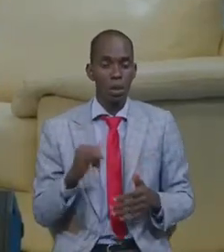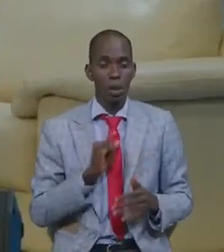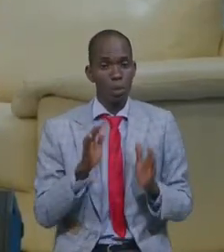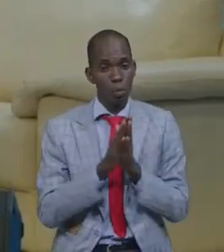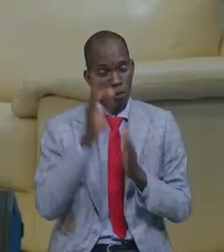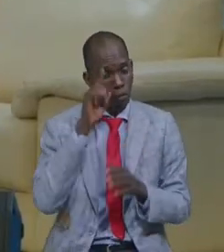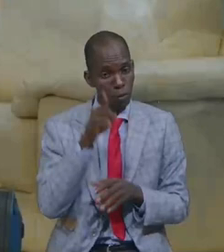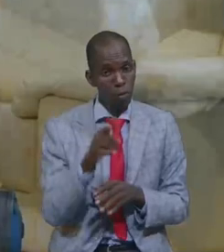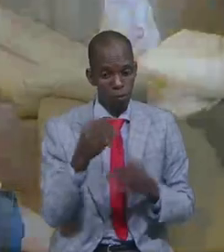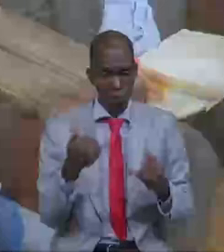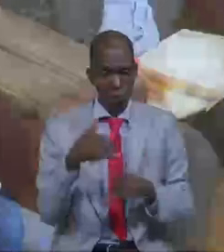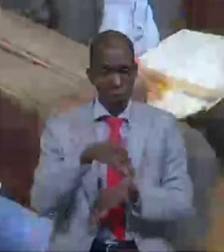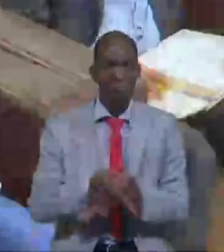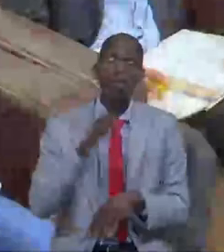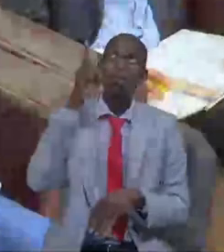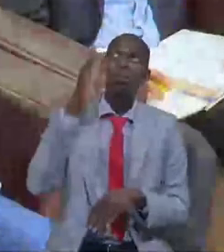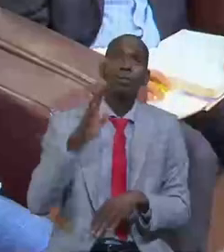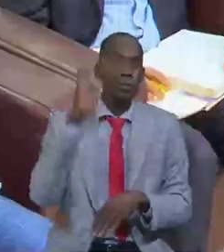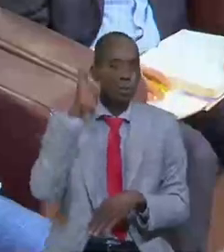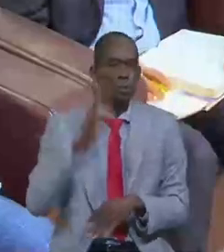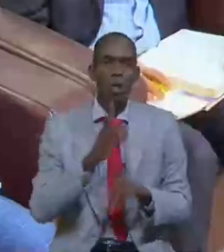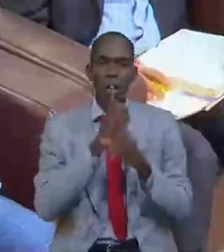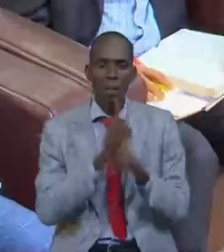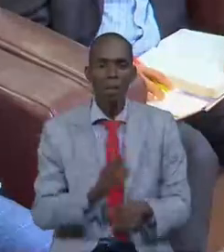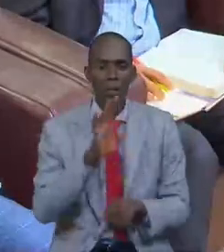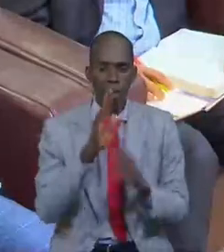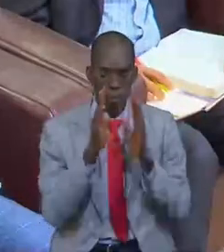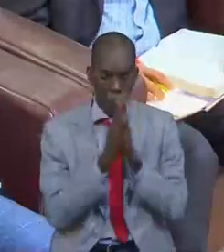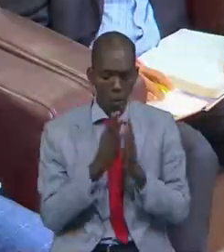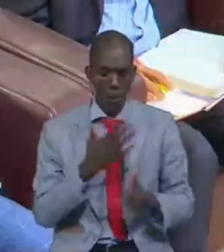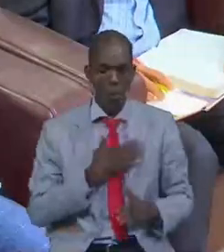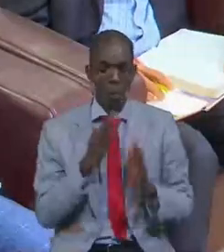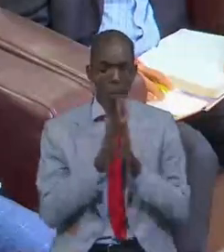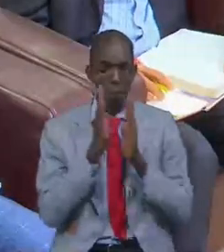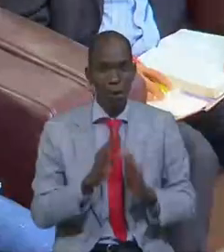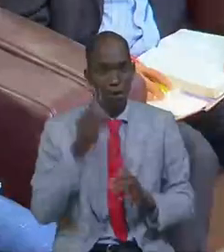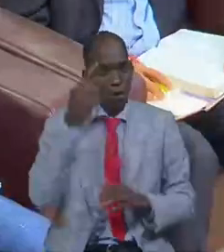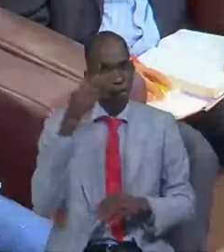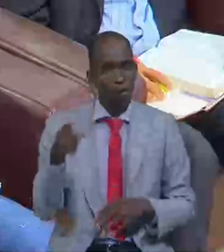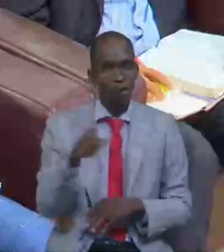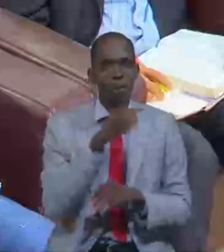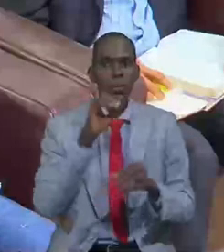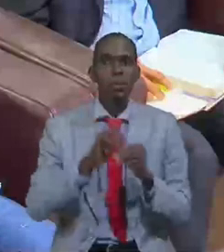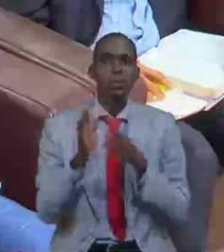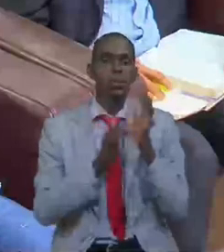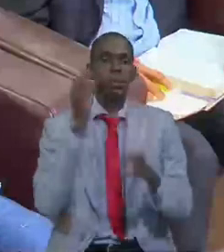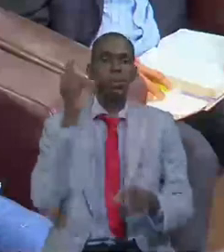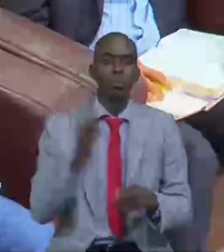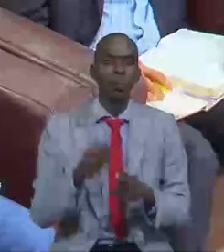va exaucer ta prière et ma prière te concernant au nom de Jésus.